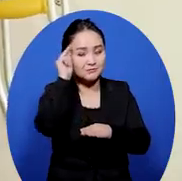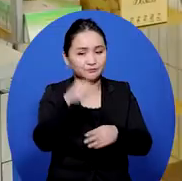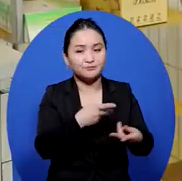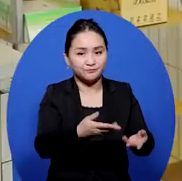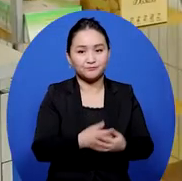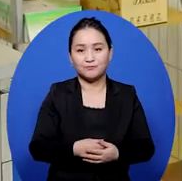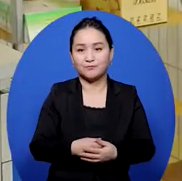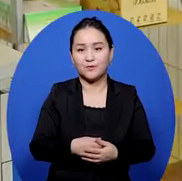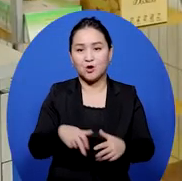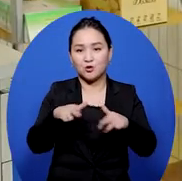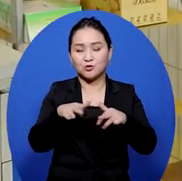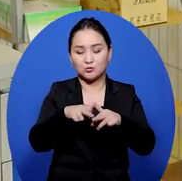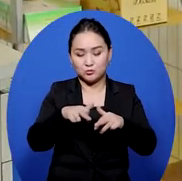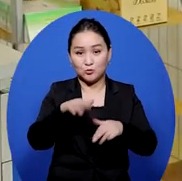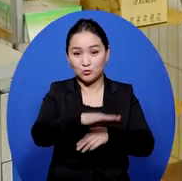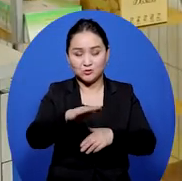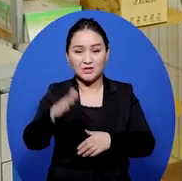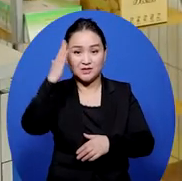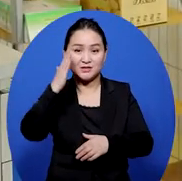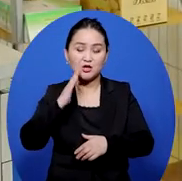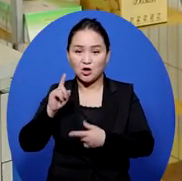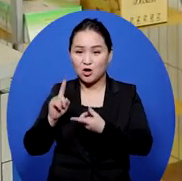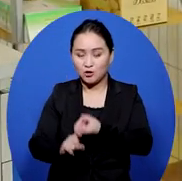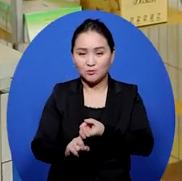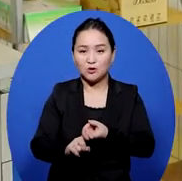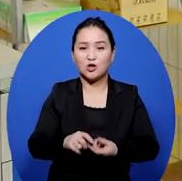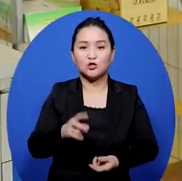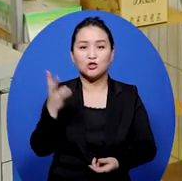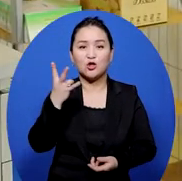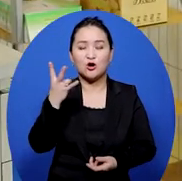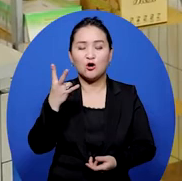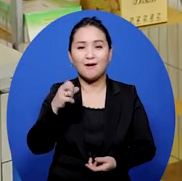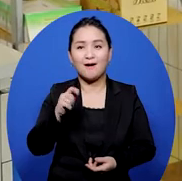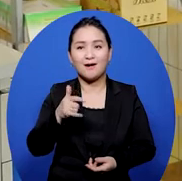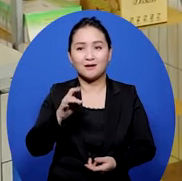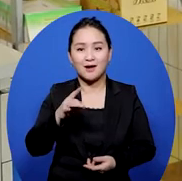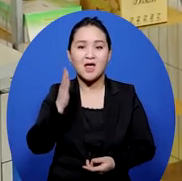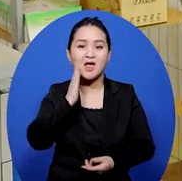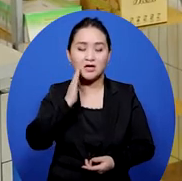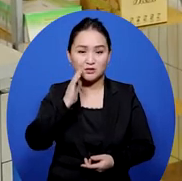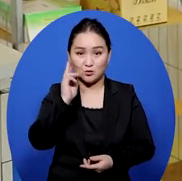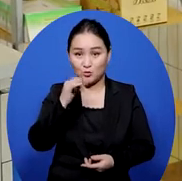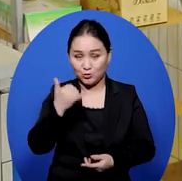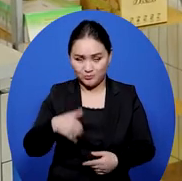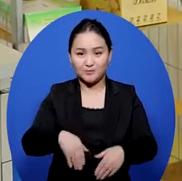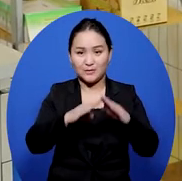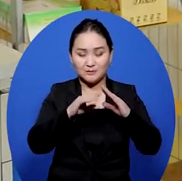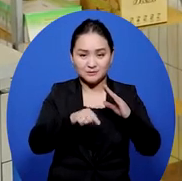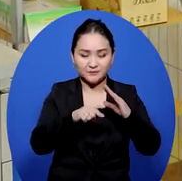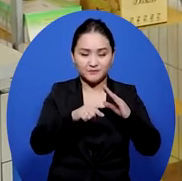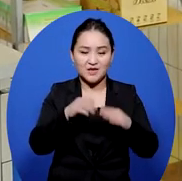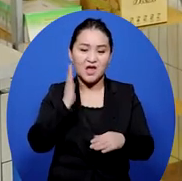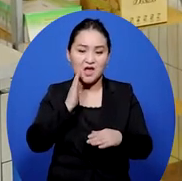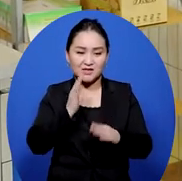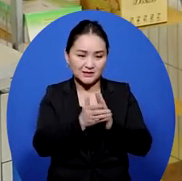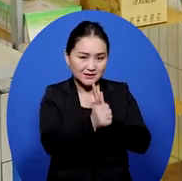хөгжлийн бэрхшээлтэй хүүхдүүдийн эцэг эх холбооны дэргэдэх ногоон гархан ээжүүдийн клуб гэж нэгдсэн байгаа. А энэ ээжүүдийн клуб маань ээжүүдийг